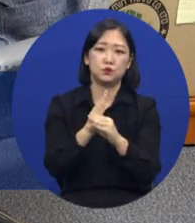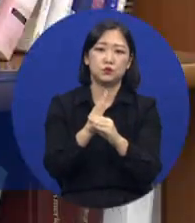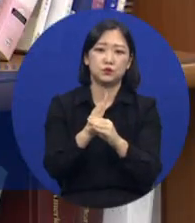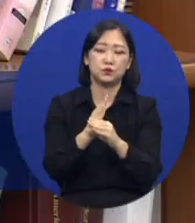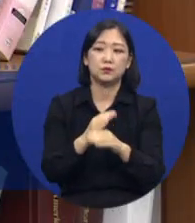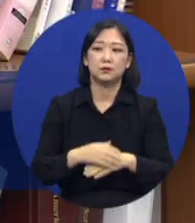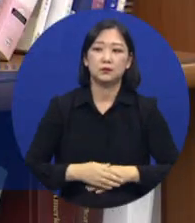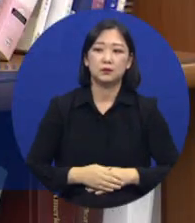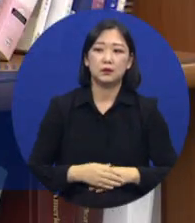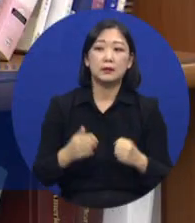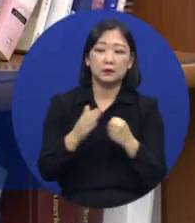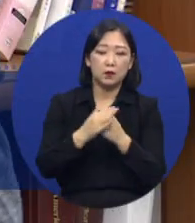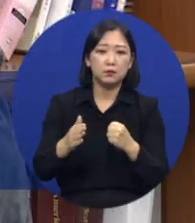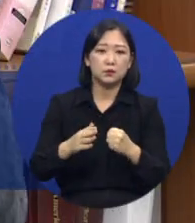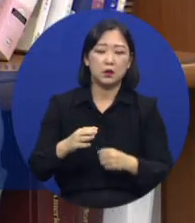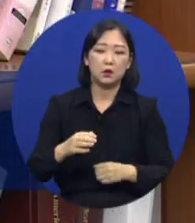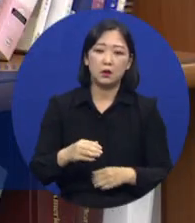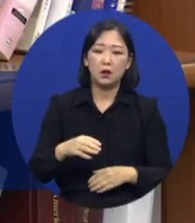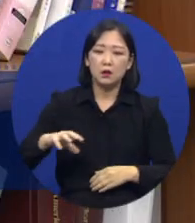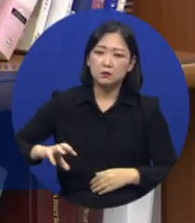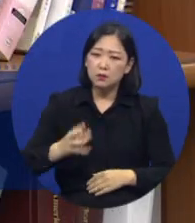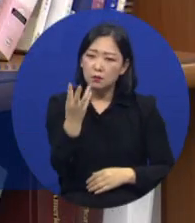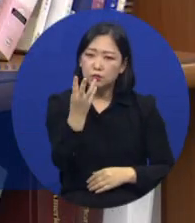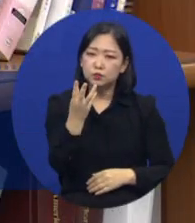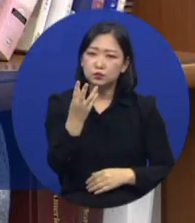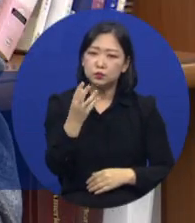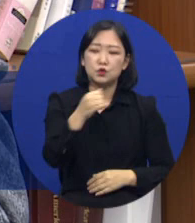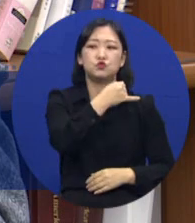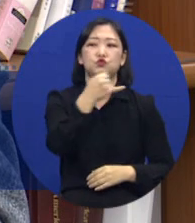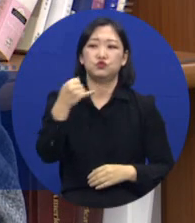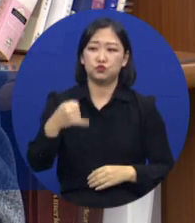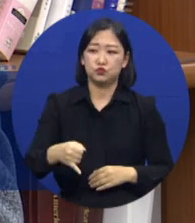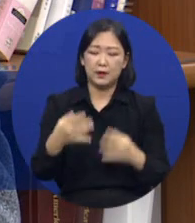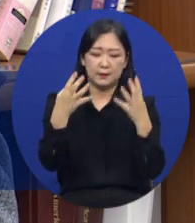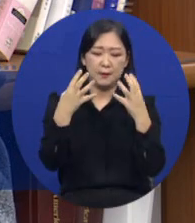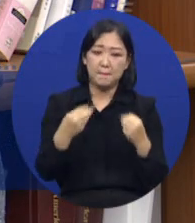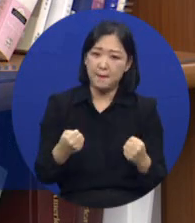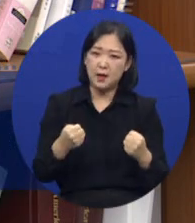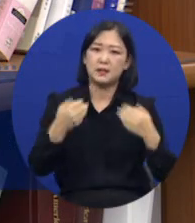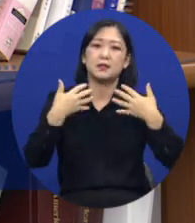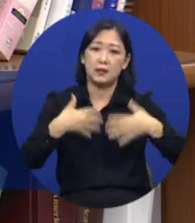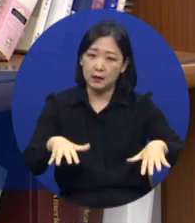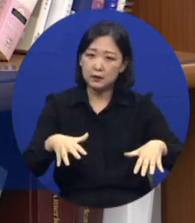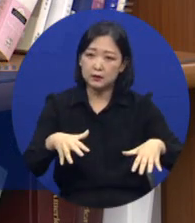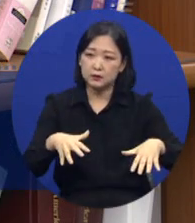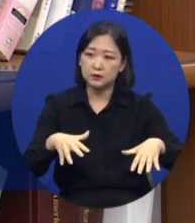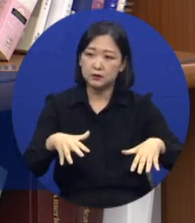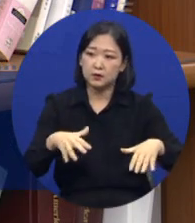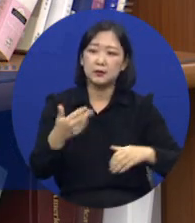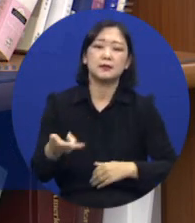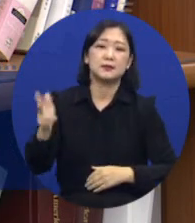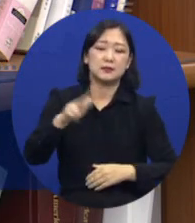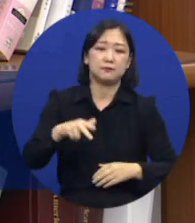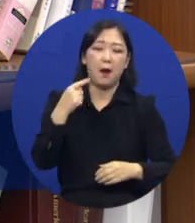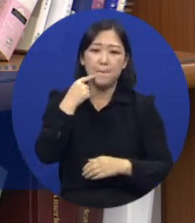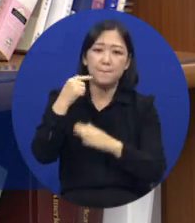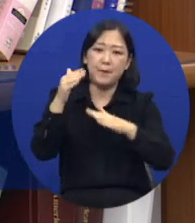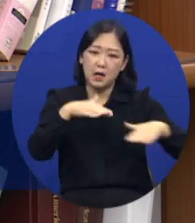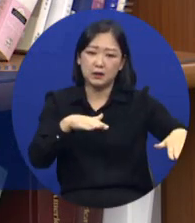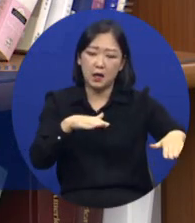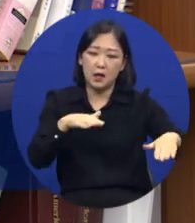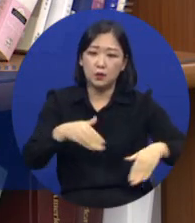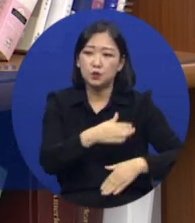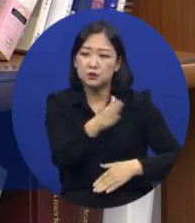이례적이고요. 그렇다 보니까 태풍이 중국에서 많은 에너지를 좀 뺏겨서 많이 좀 약해졌지만 그래도 좀 바다 쪽으로